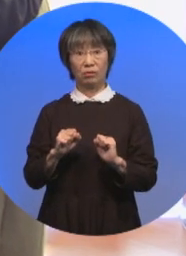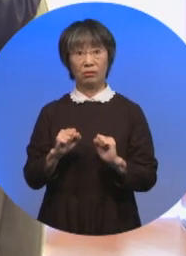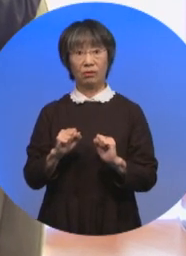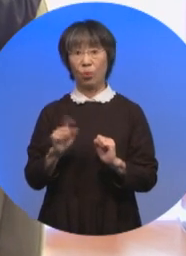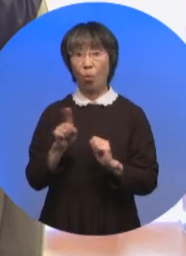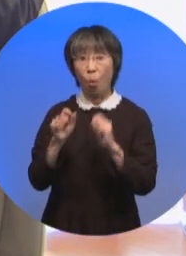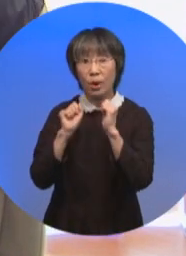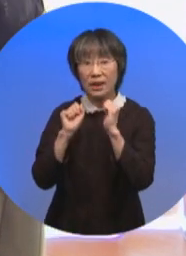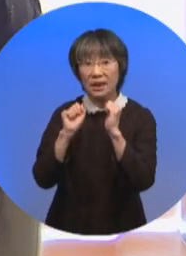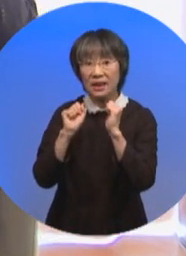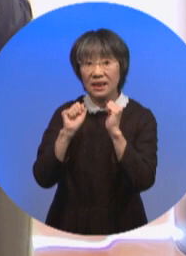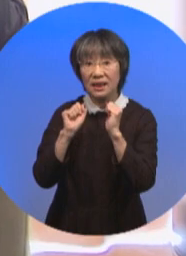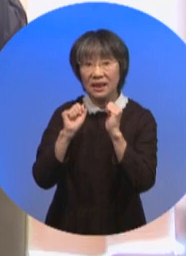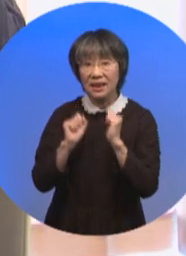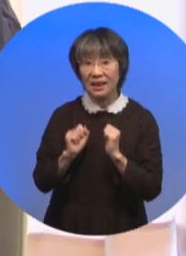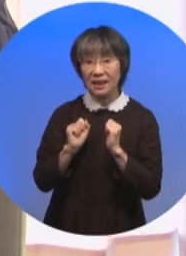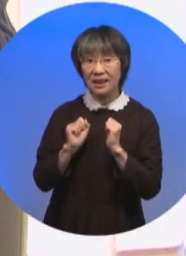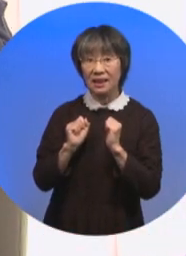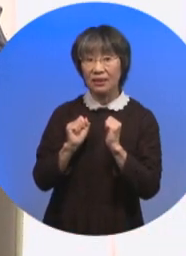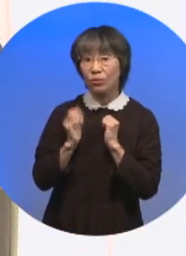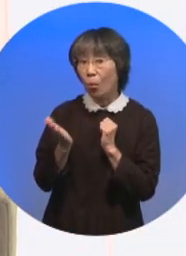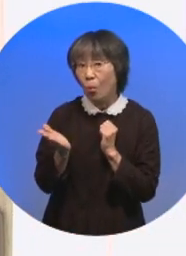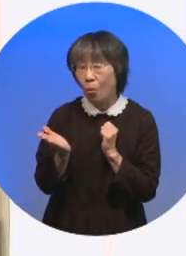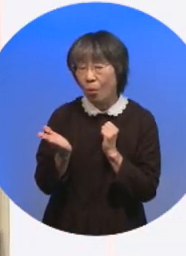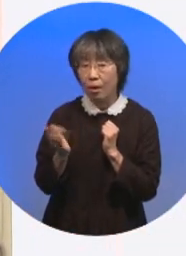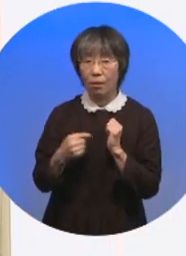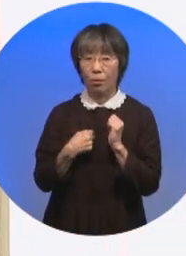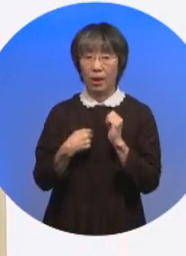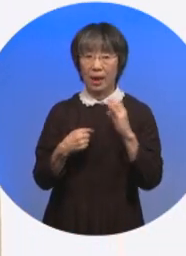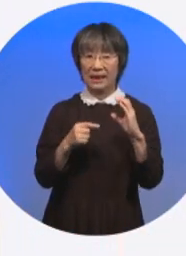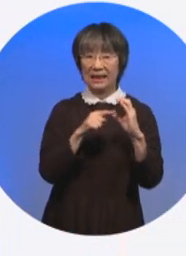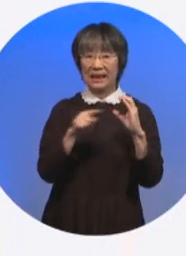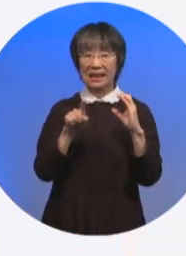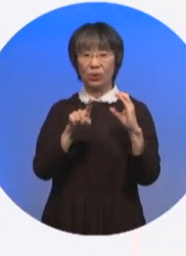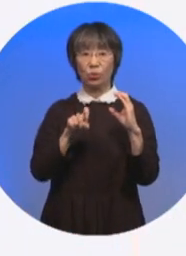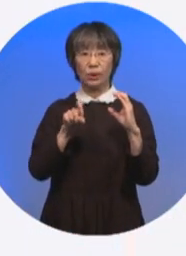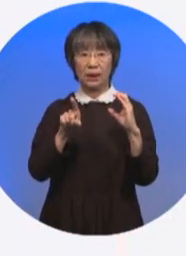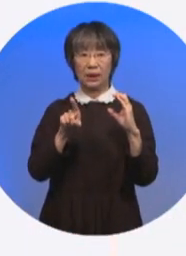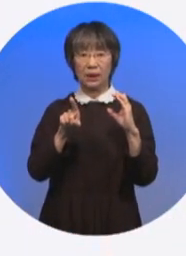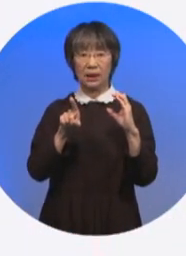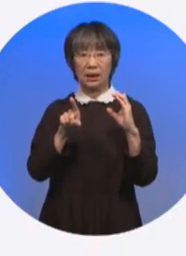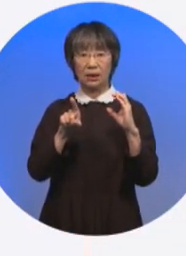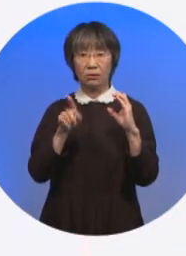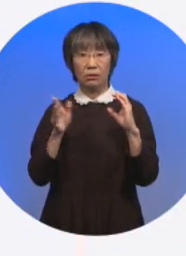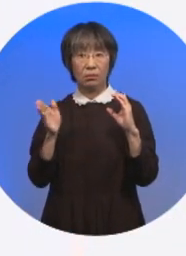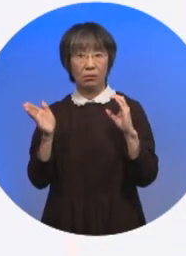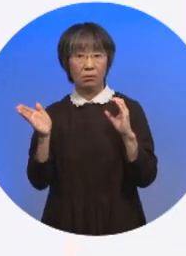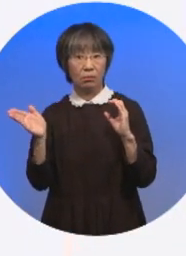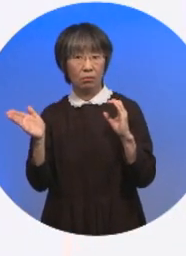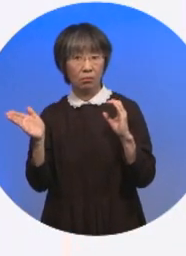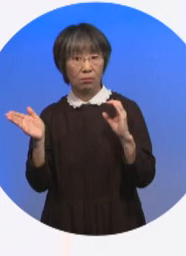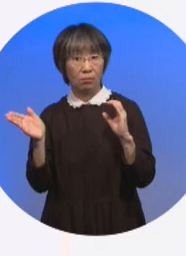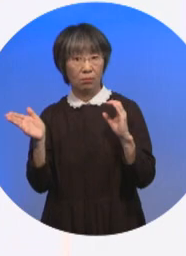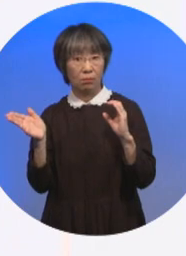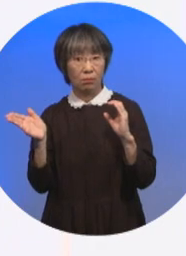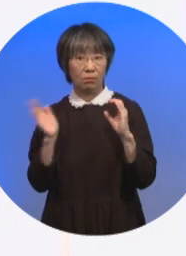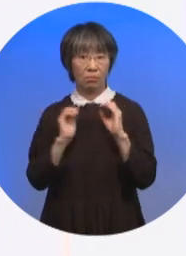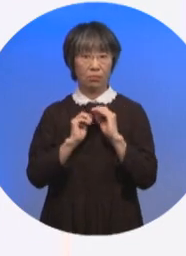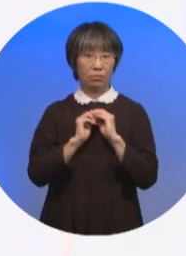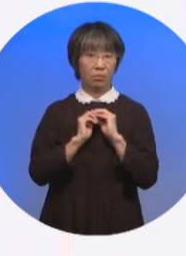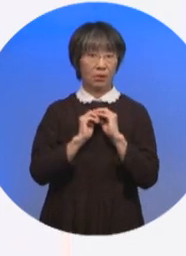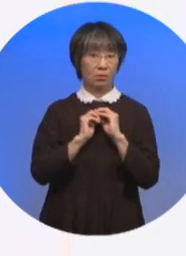私もやってんねんけどみたいな、で、どこ住んでんの、俺 C11、のぶこ、のぶこ、のぶこどこ住ん